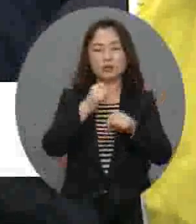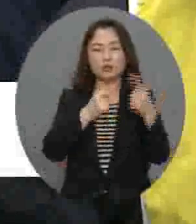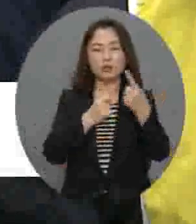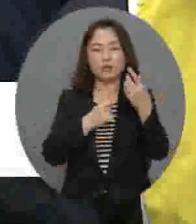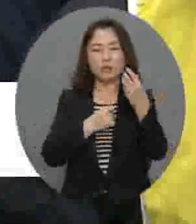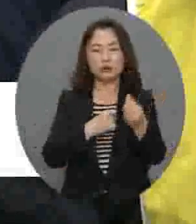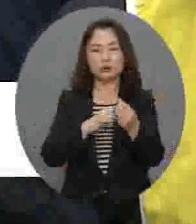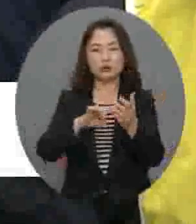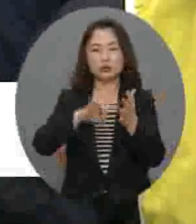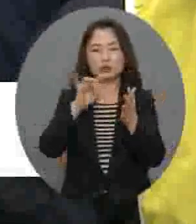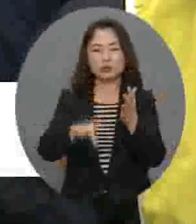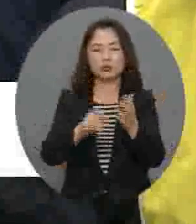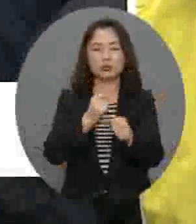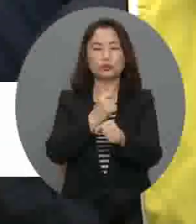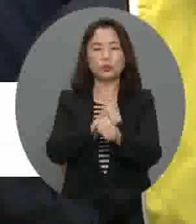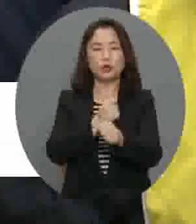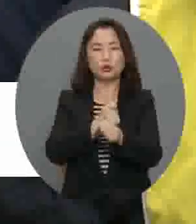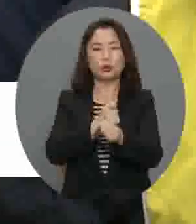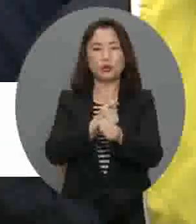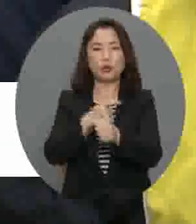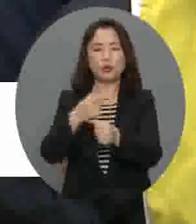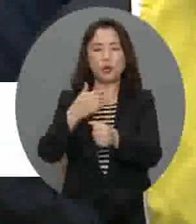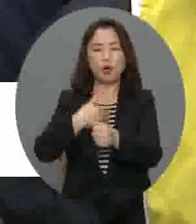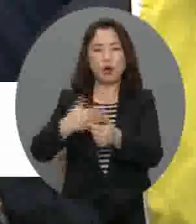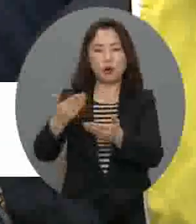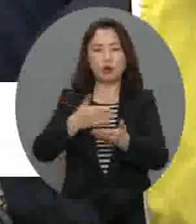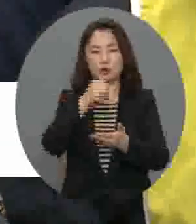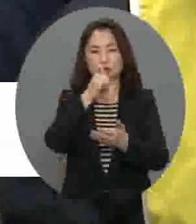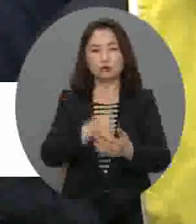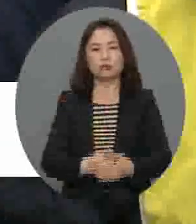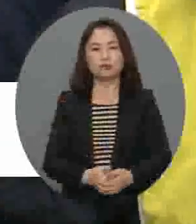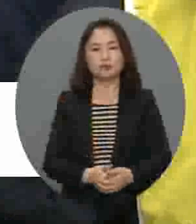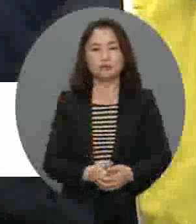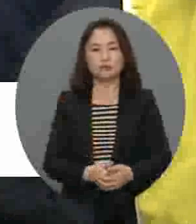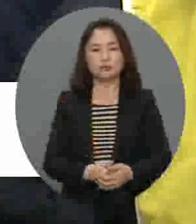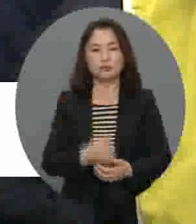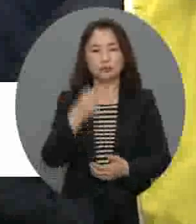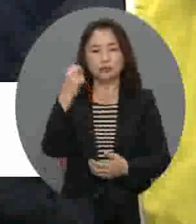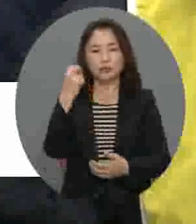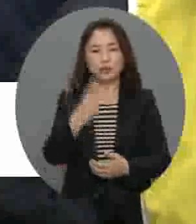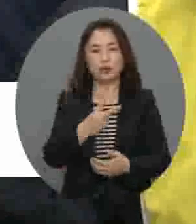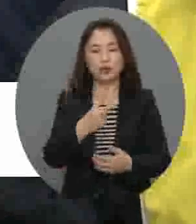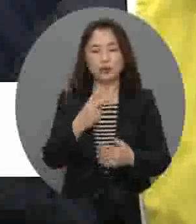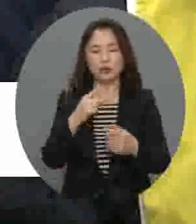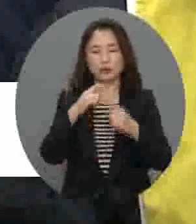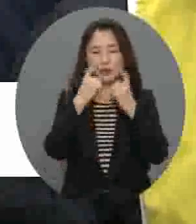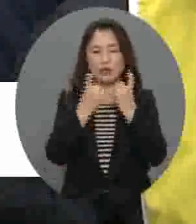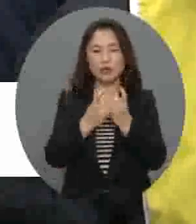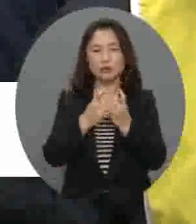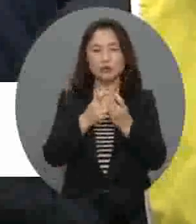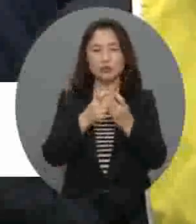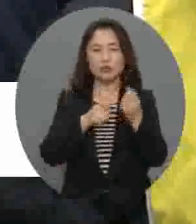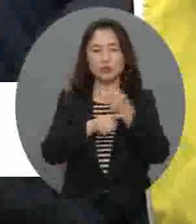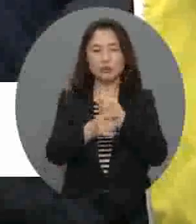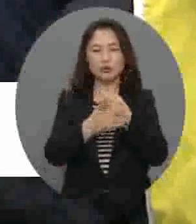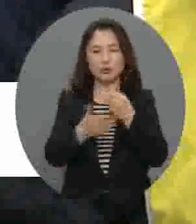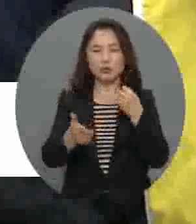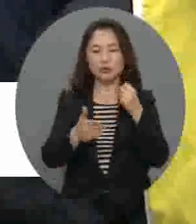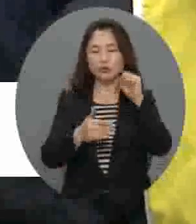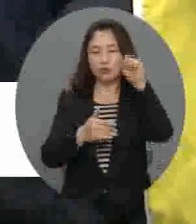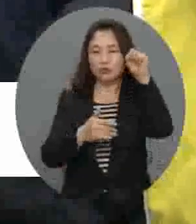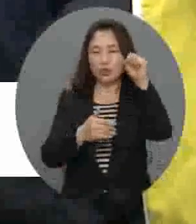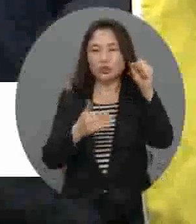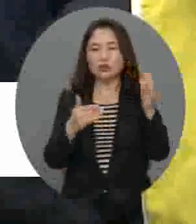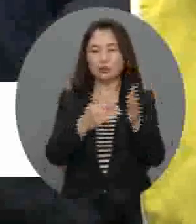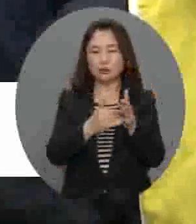경제금 1,000만 원 상당을 추가로 주고해왔다. 또한 최근 개인적인 사정으로